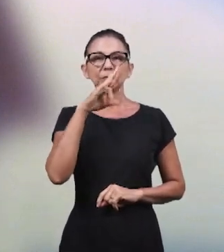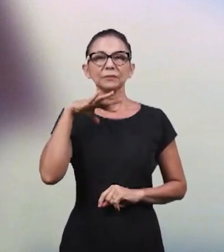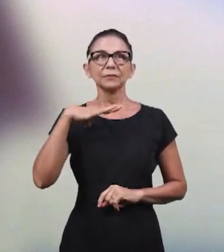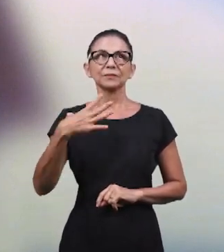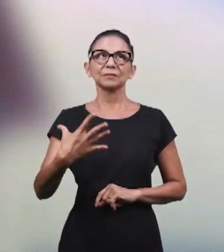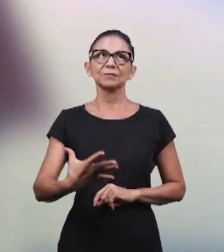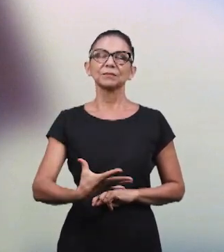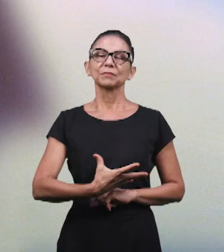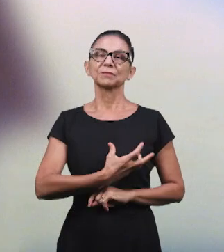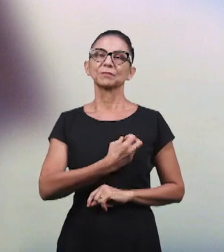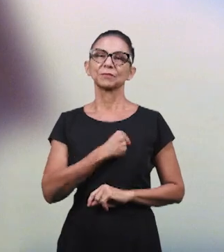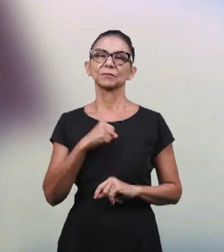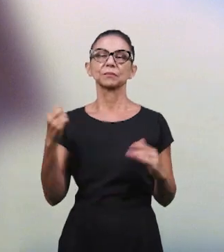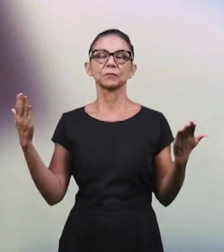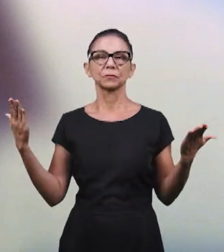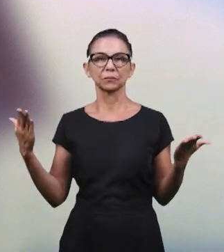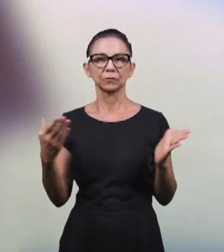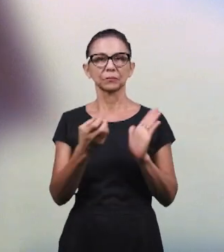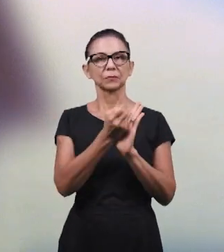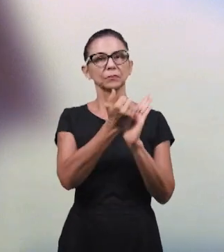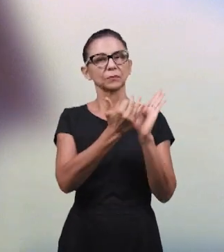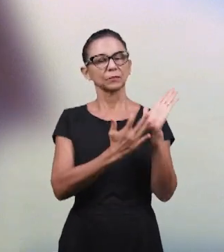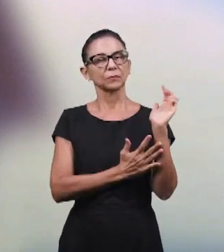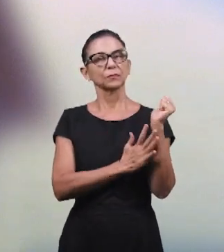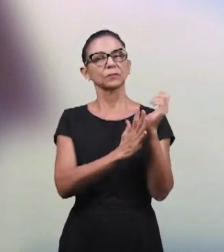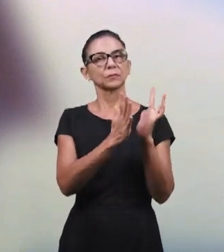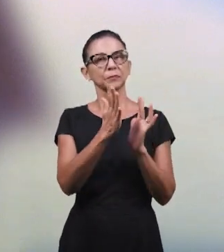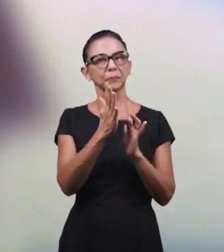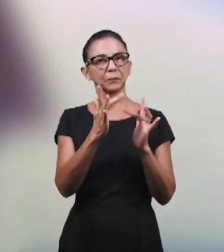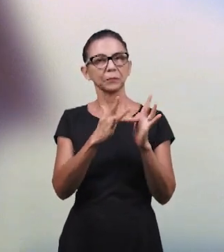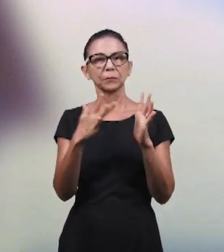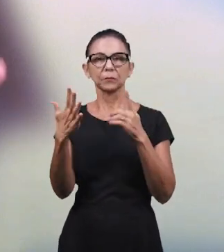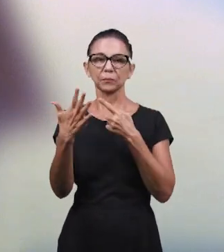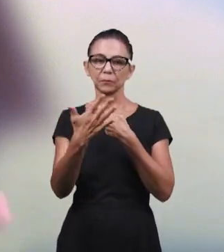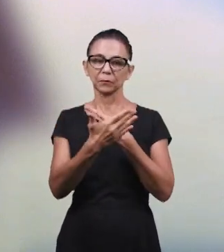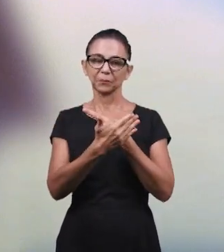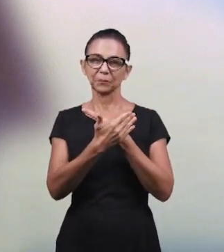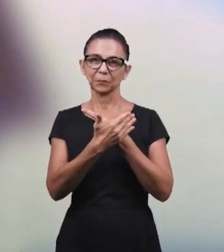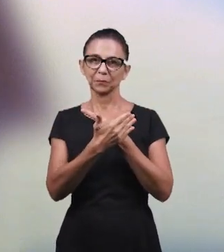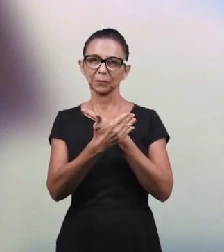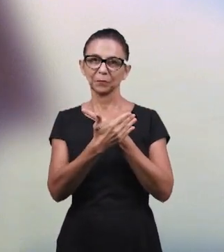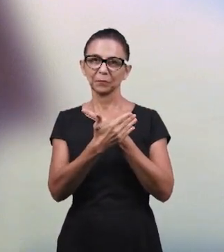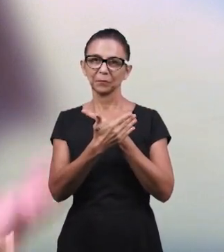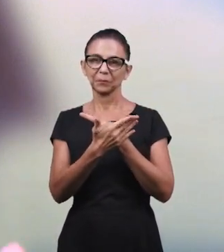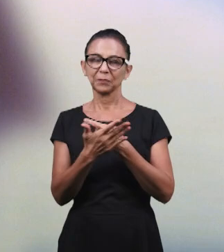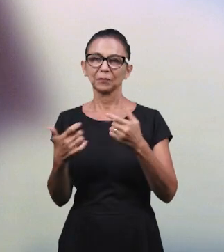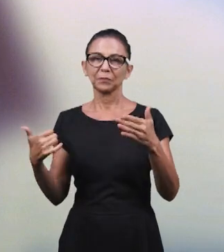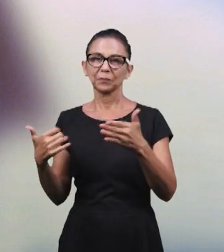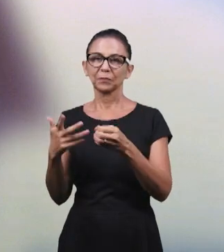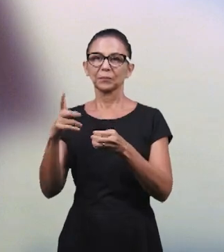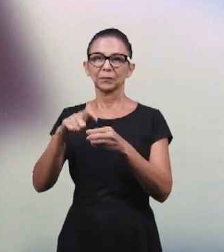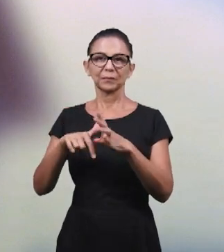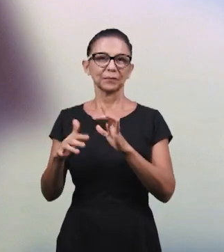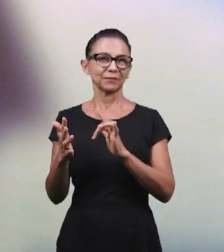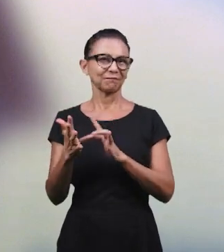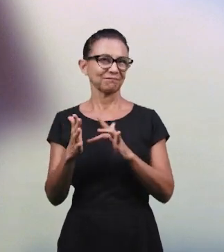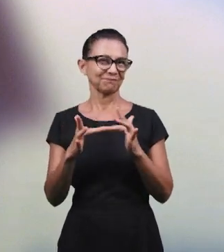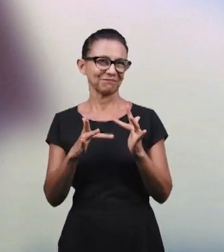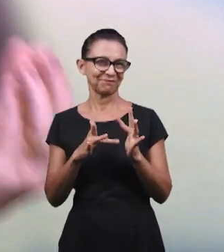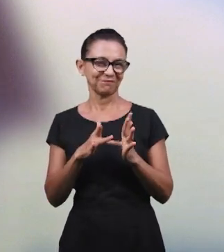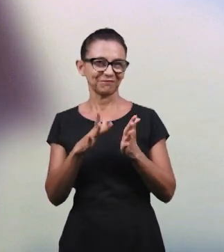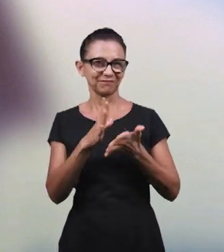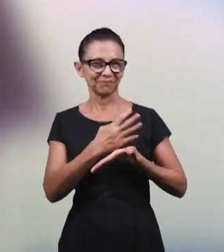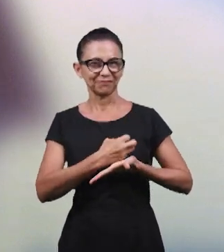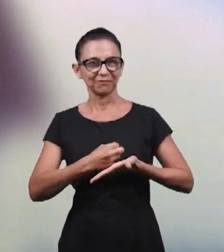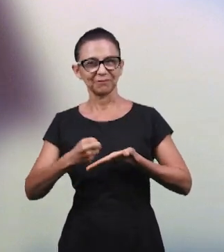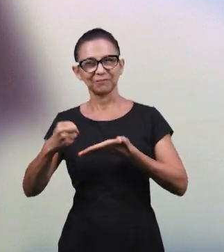la protection et délivrance pour Rahab, le sang de Jésus nous protégera jusqu'au grand jour de